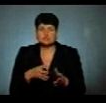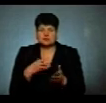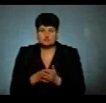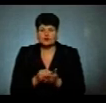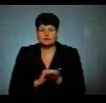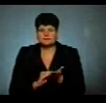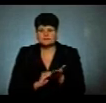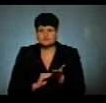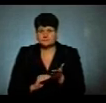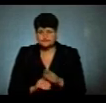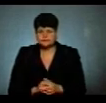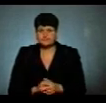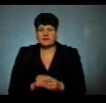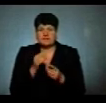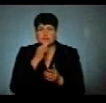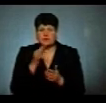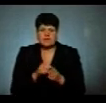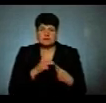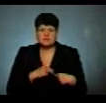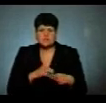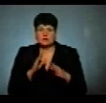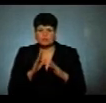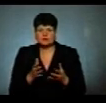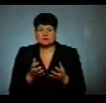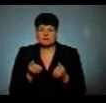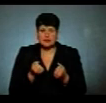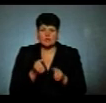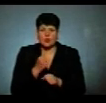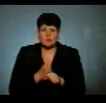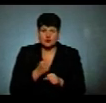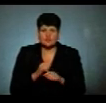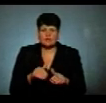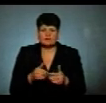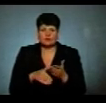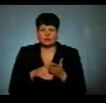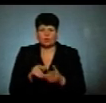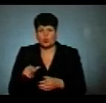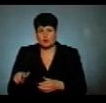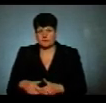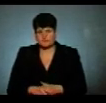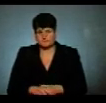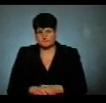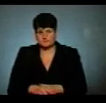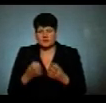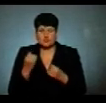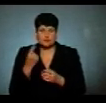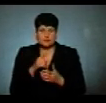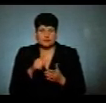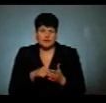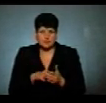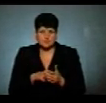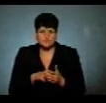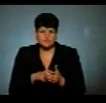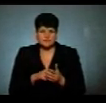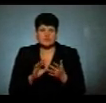звернення. Відповідальні працівники будуть їх оперативно забирати, опрацьовувати і надавати допомогу людям. І ще одне запитання з